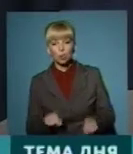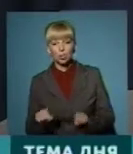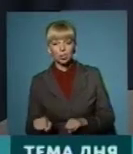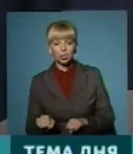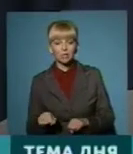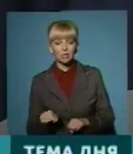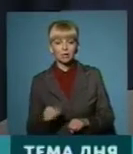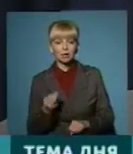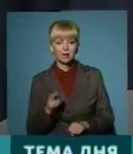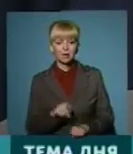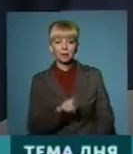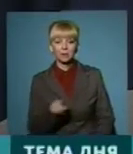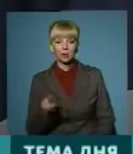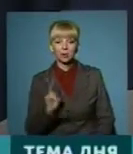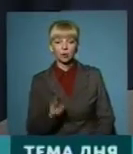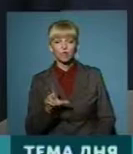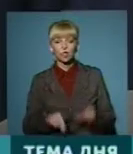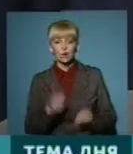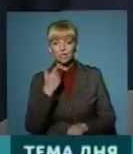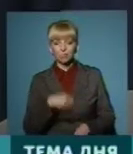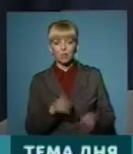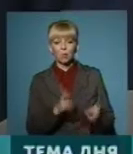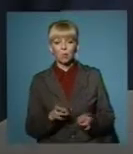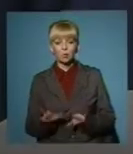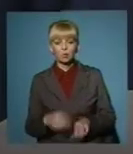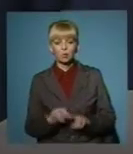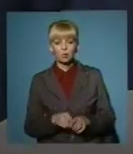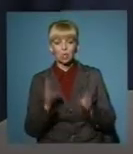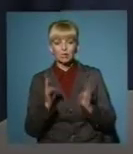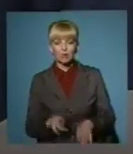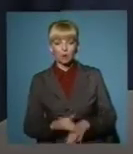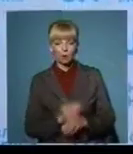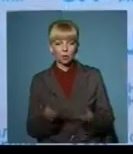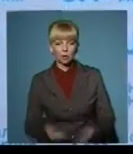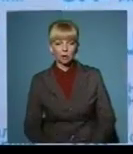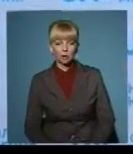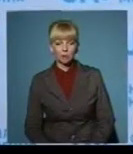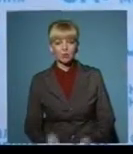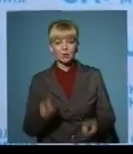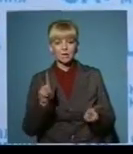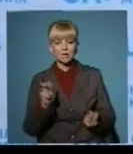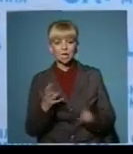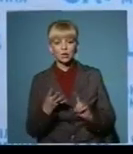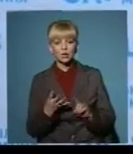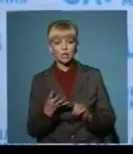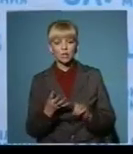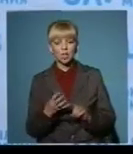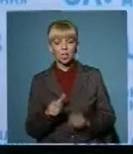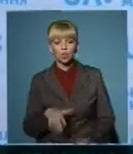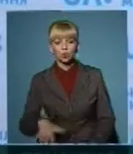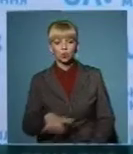є для тих, хто вважає себе постраждалими після цієї трагедії. Будь ласка. Статус четвертої